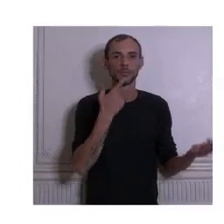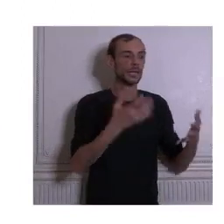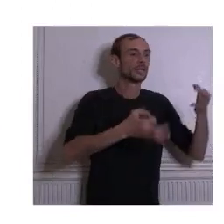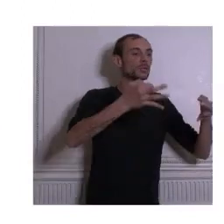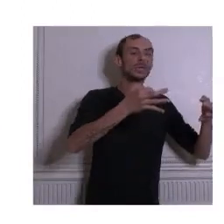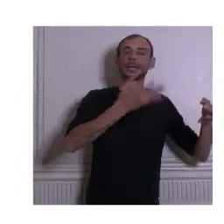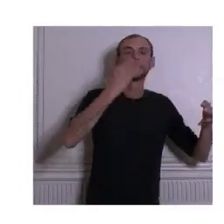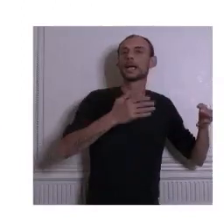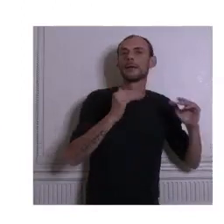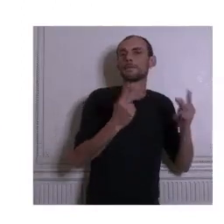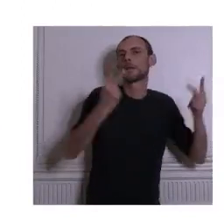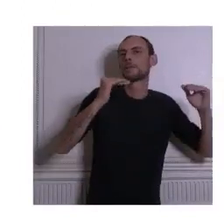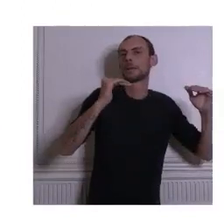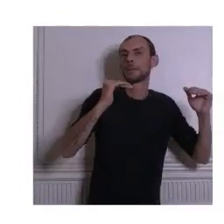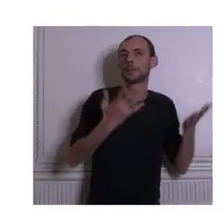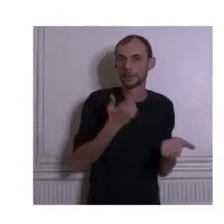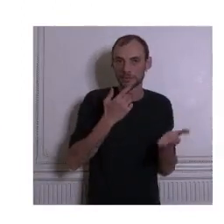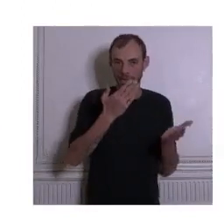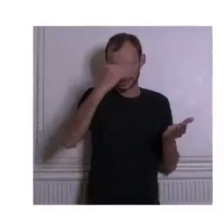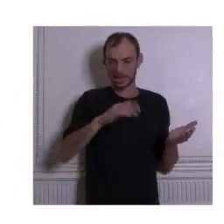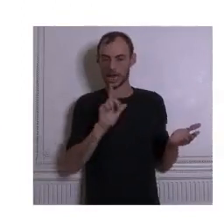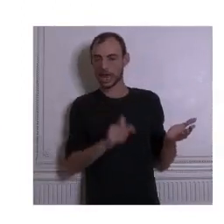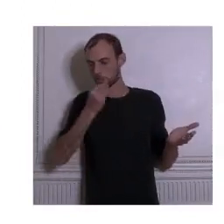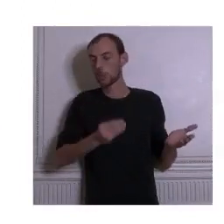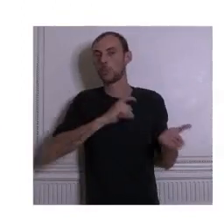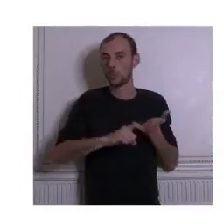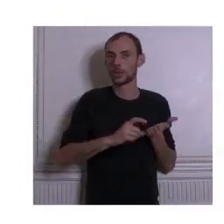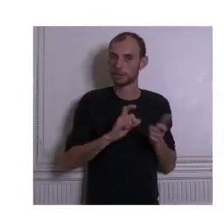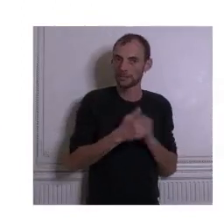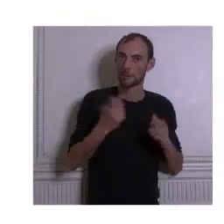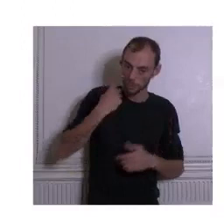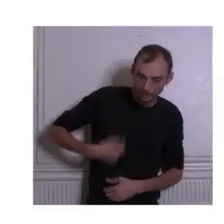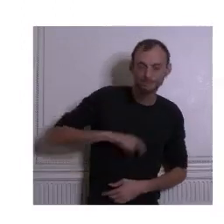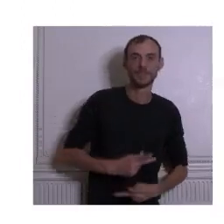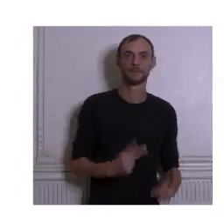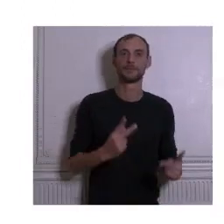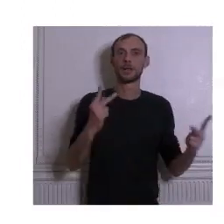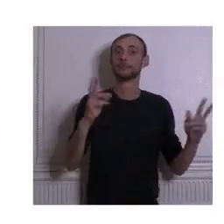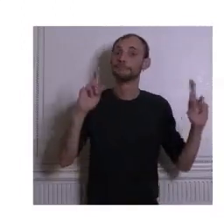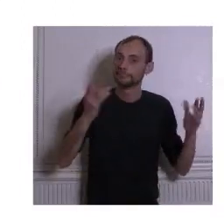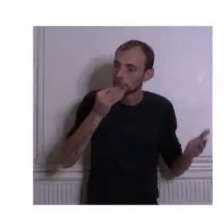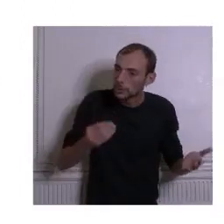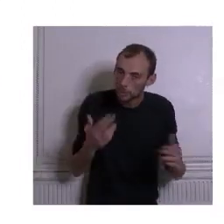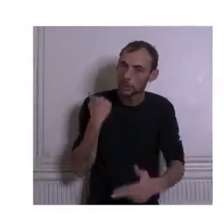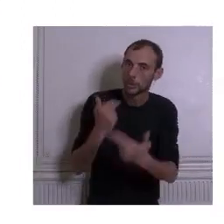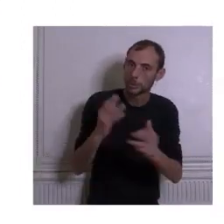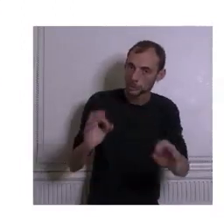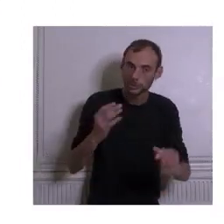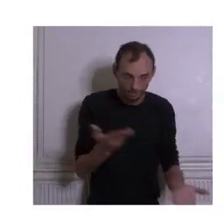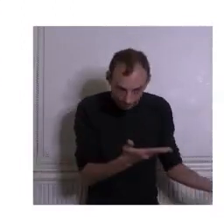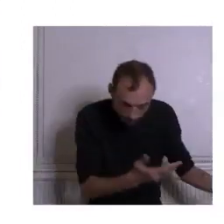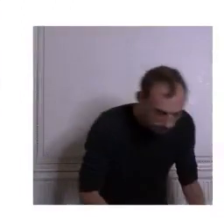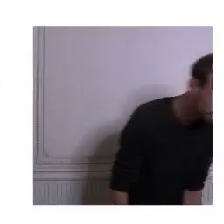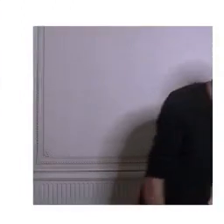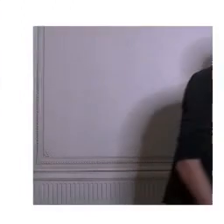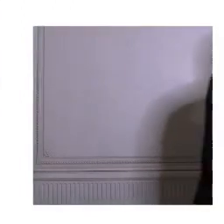Médoquine n'est pas actée définitivement. Elle est le fruit de la concertation en cours auprès de deux lignes de